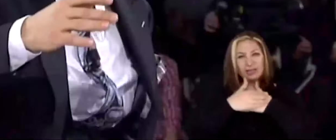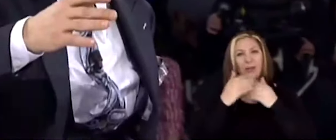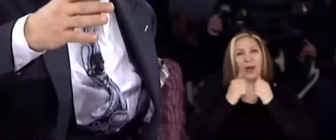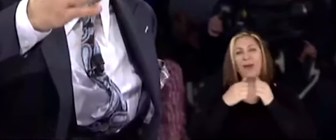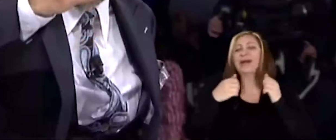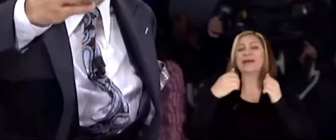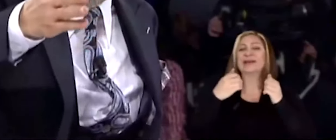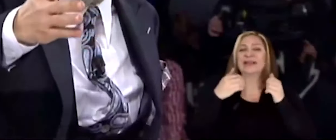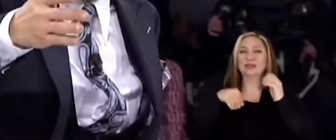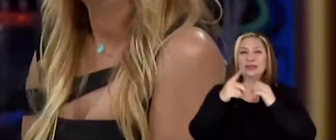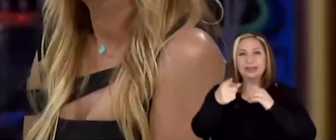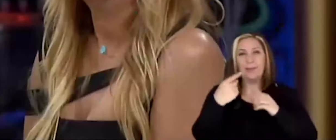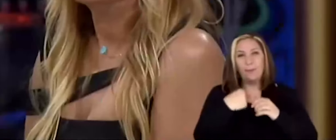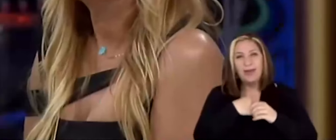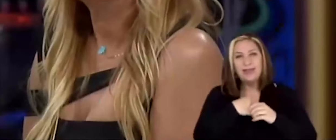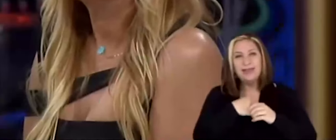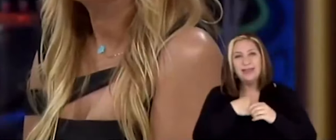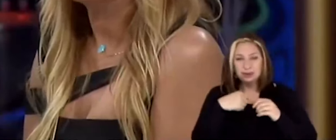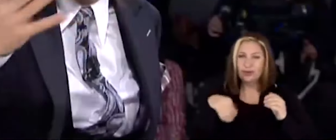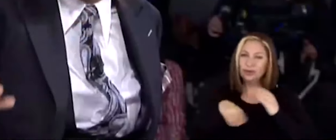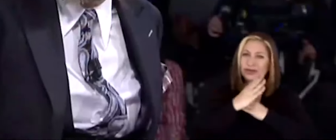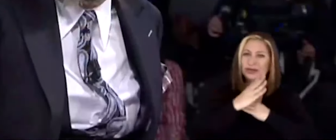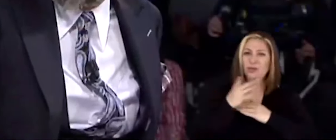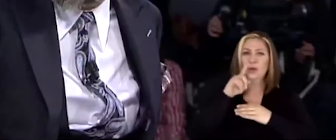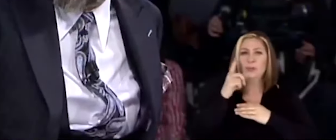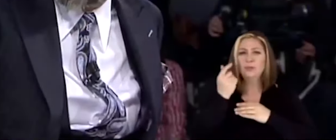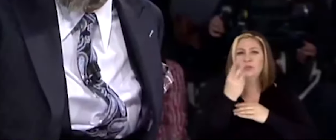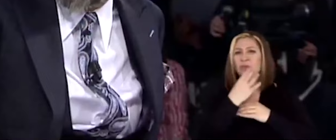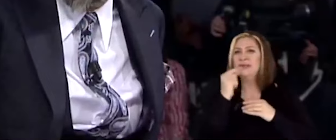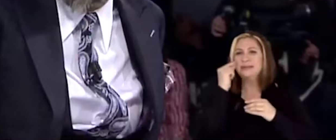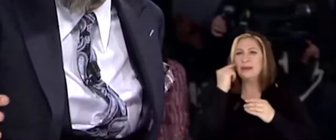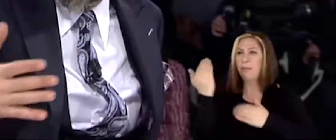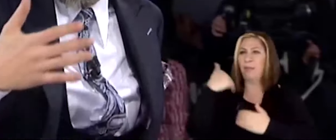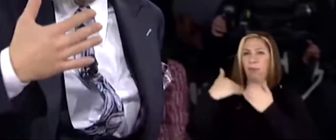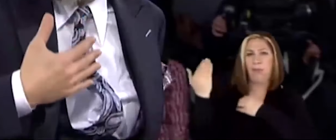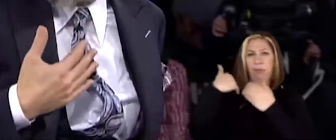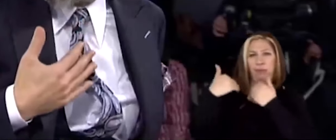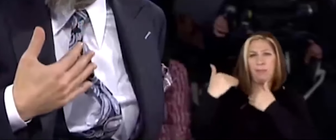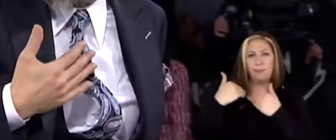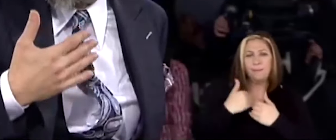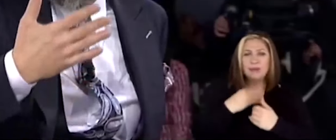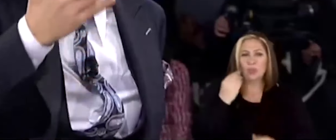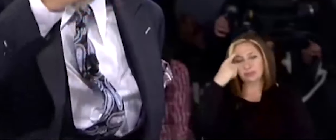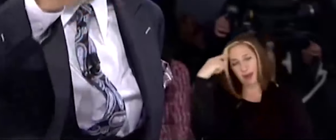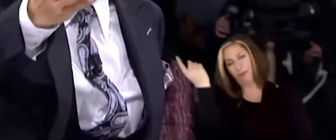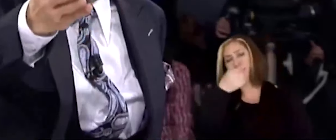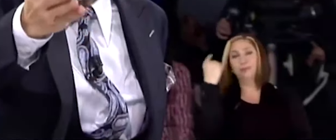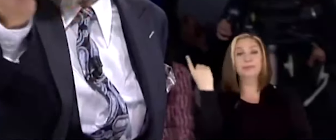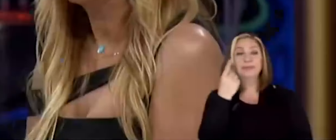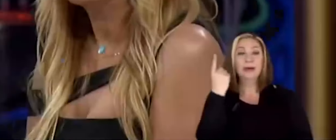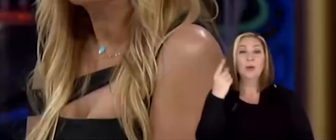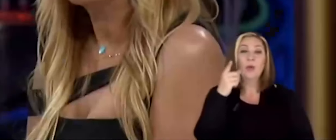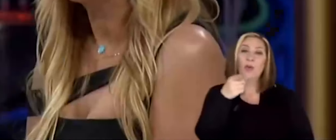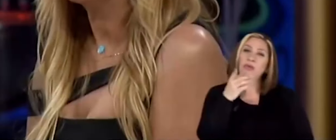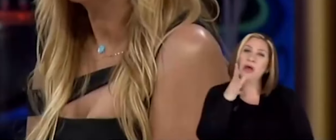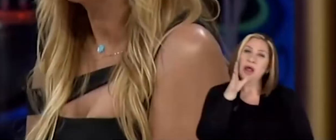çıktık. Sen ve ben çıktık. Sonra yanımıza bir sürü insan takıldı. Ben çok sarhoştum.